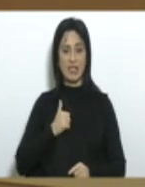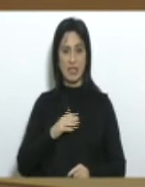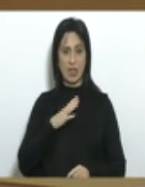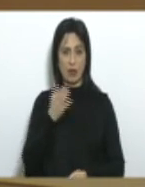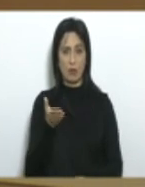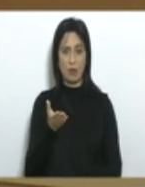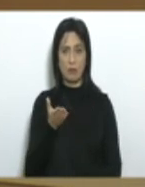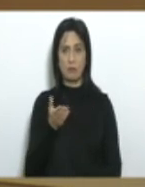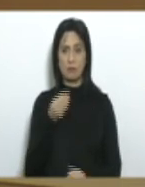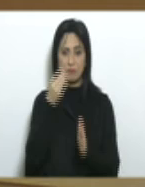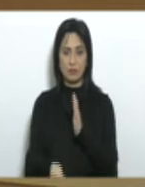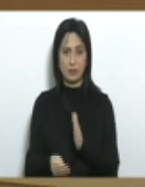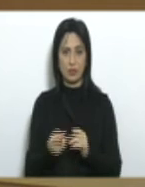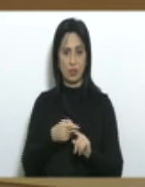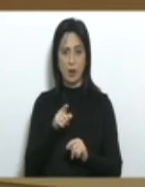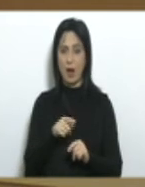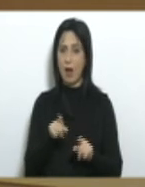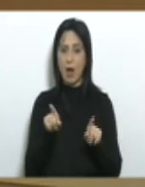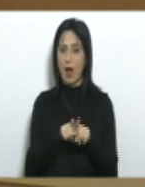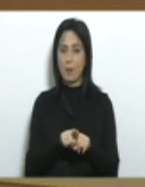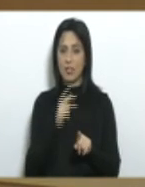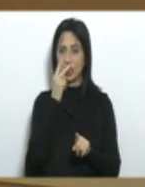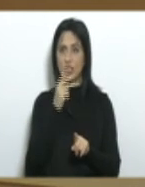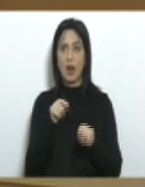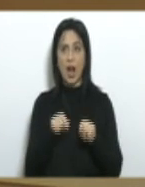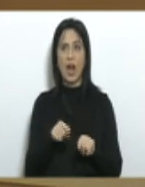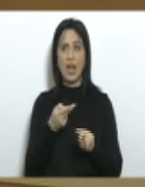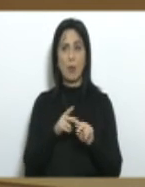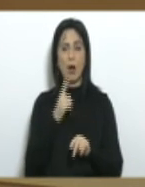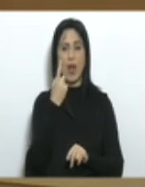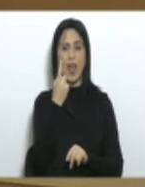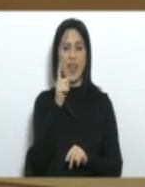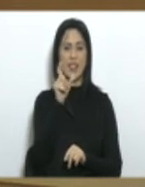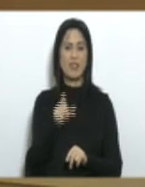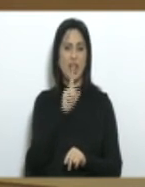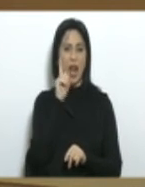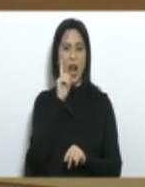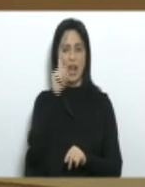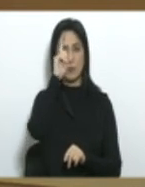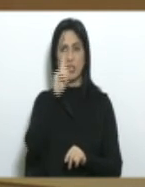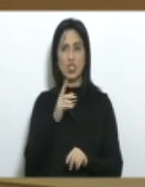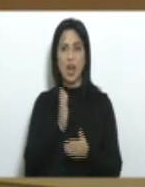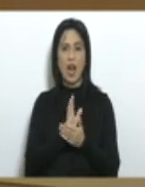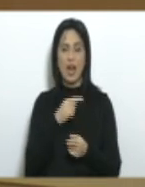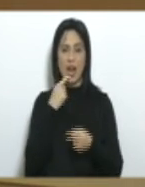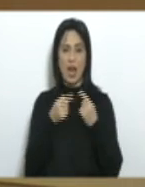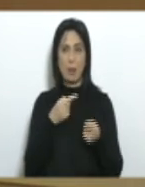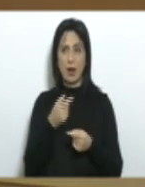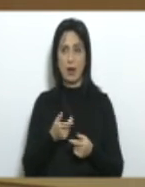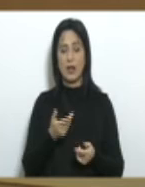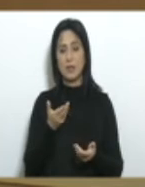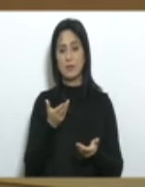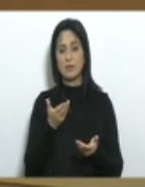და ჩვენ ამას არ შეიძლება შევხედოთ. აქ ახლა იმ ერთ ახალგაზრდა ბიჭზე არ არის ლაპარაკი. თქვენ იცით,